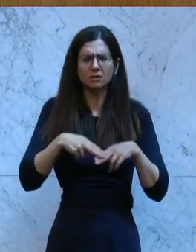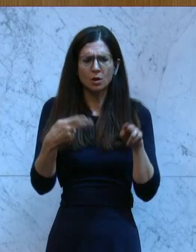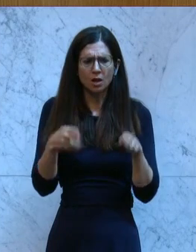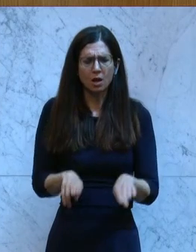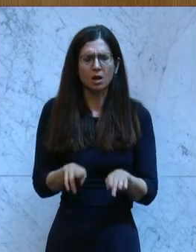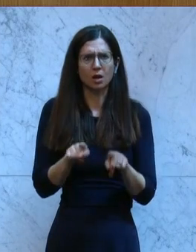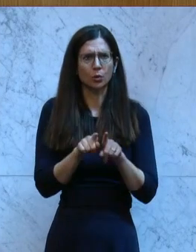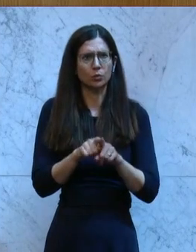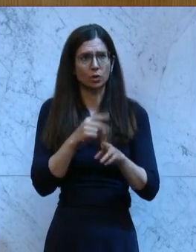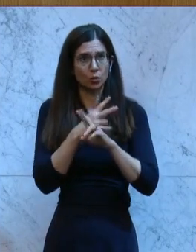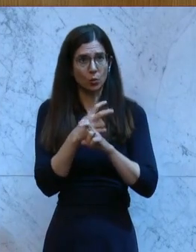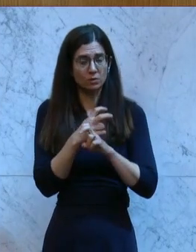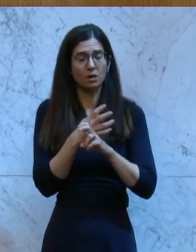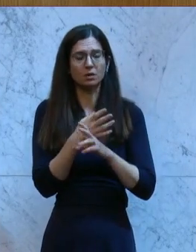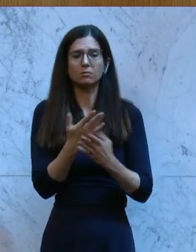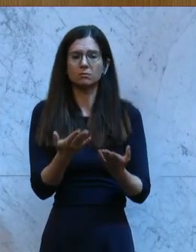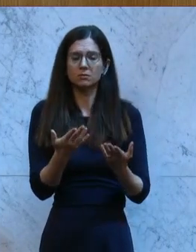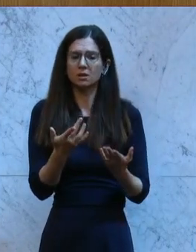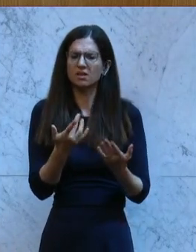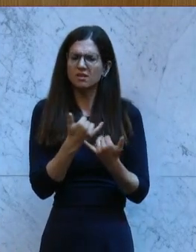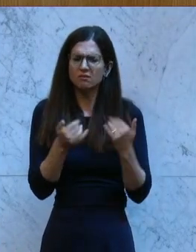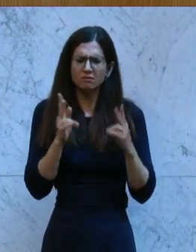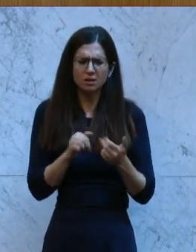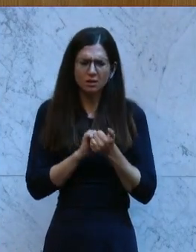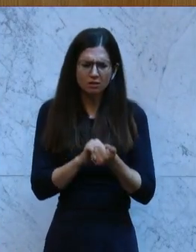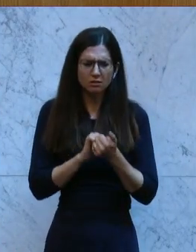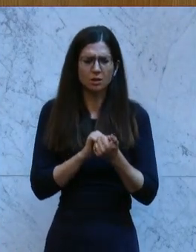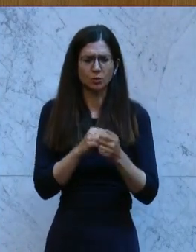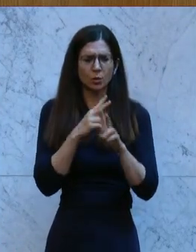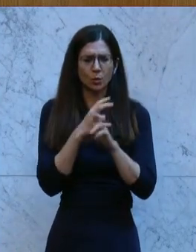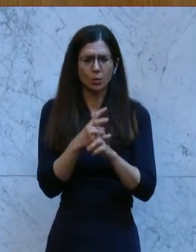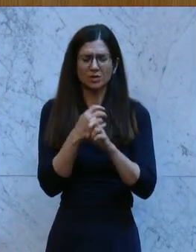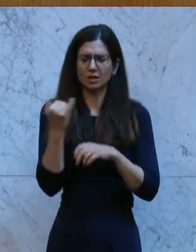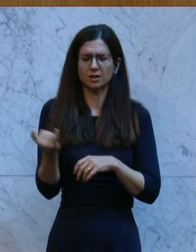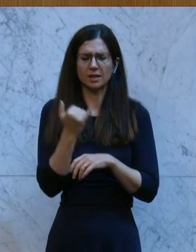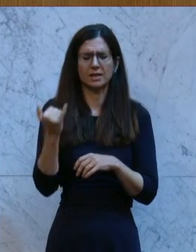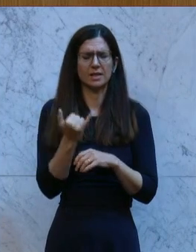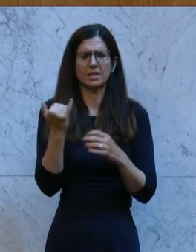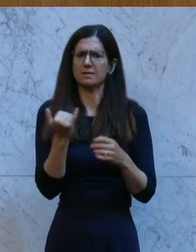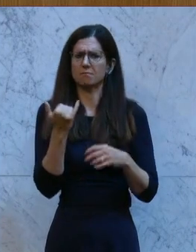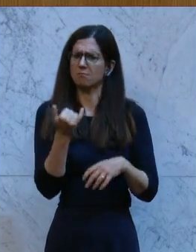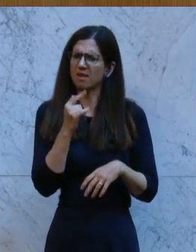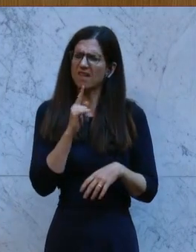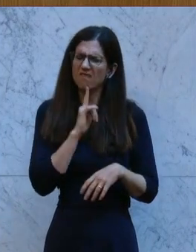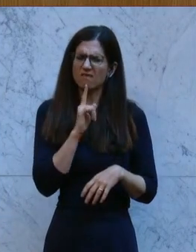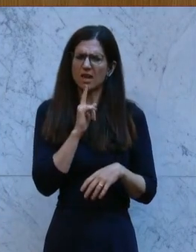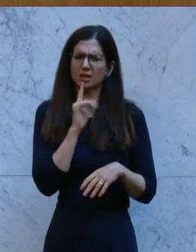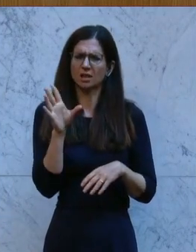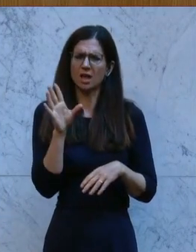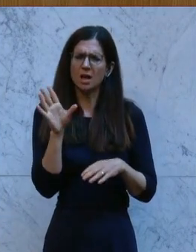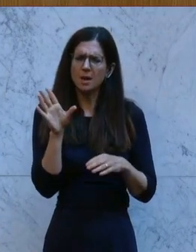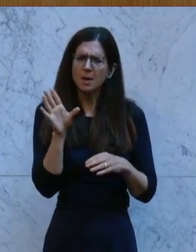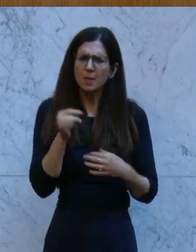und damit der Österreicherinnen und Österreicher dafür einsetzen können, dass Österreich immer weniger mitzusprechen hat. Das ist